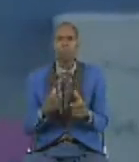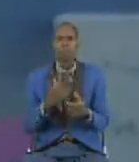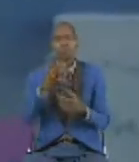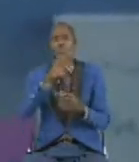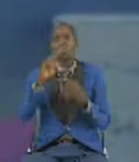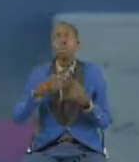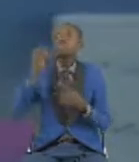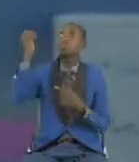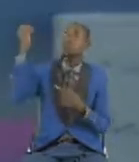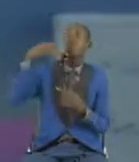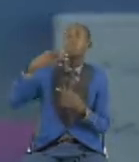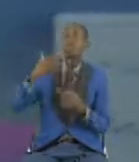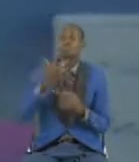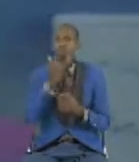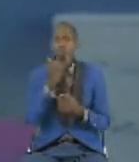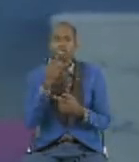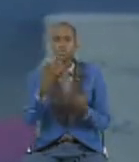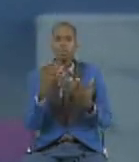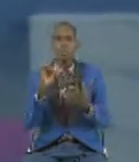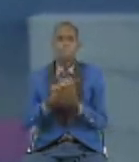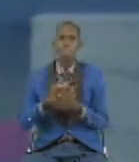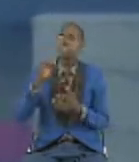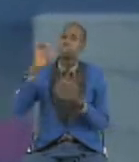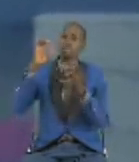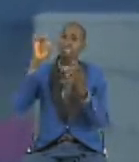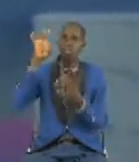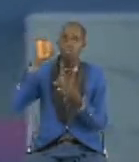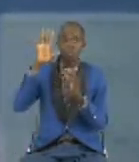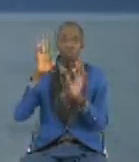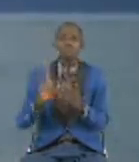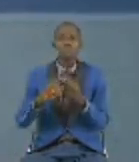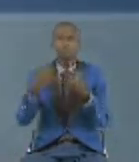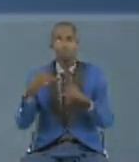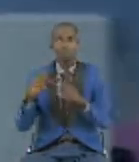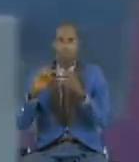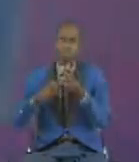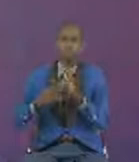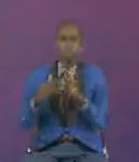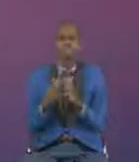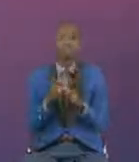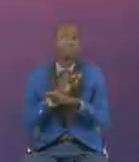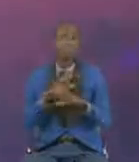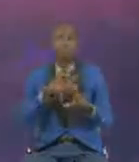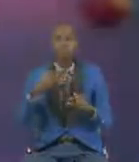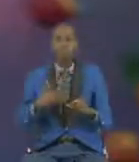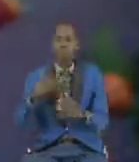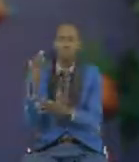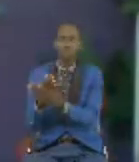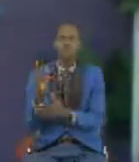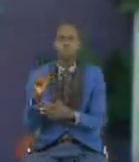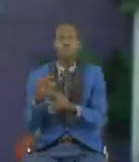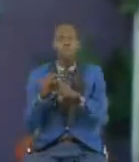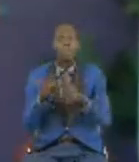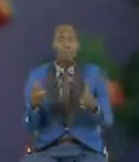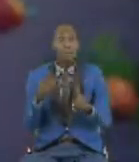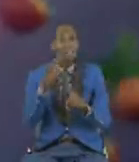l'électricité ne marche plus, tu veux qu'il vienne rapidement. Personne ne va dire, ne fais plus ça. Mais c'est le